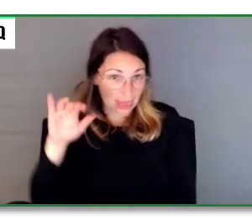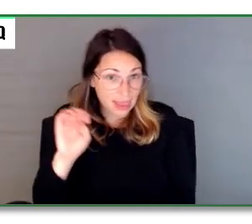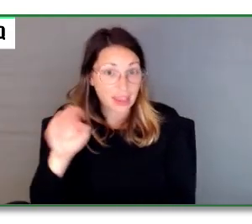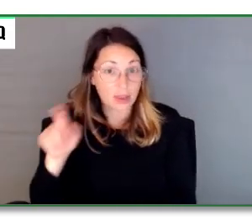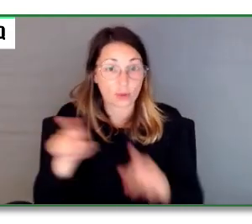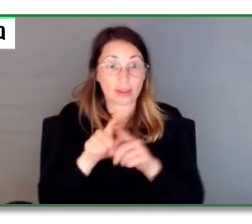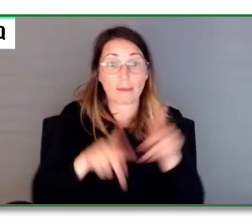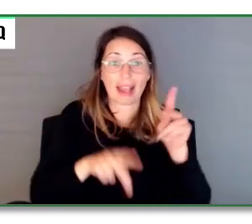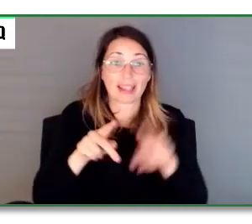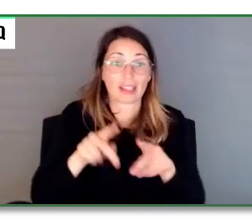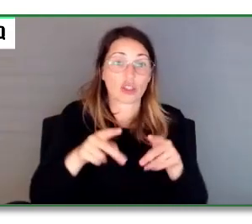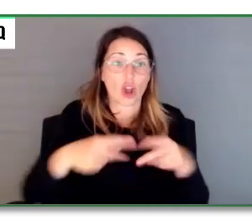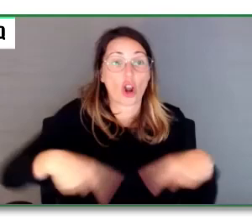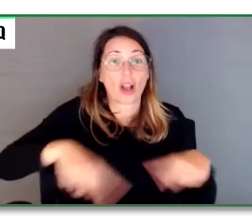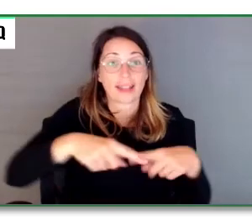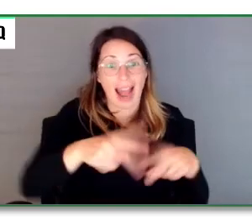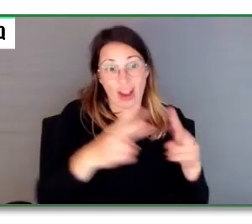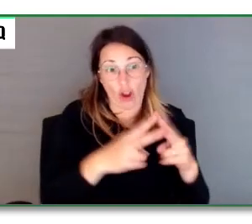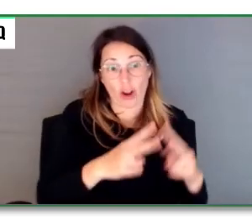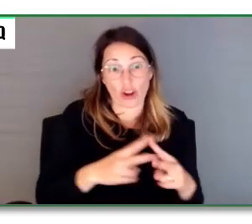le mieux les sentiers.